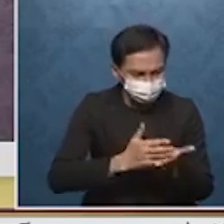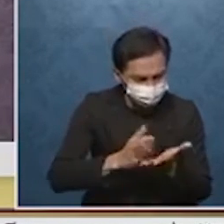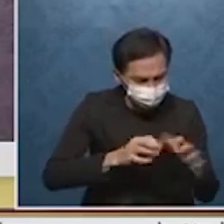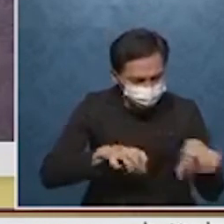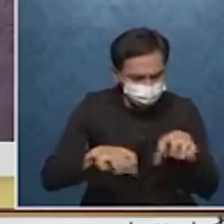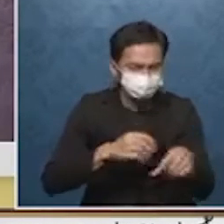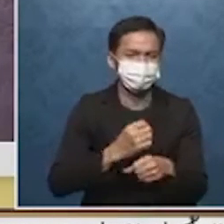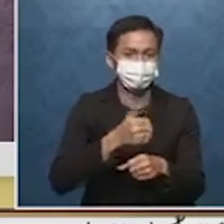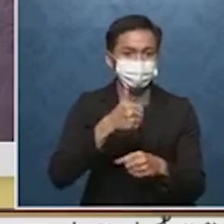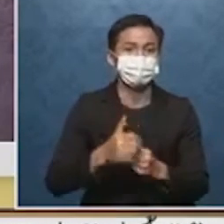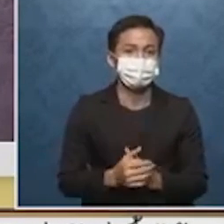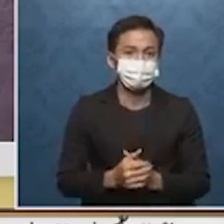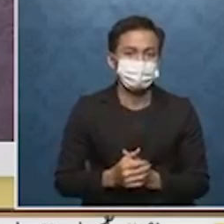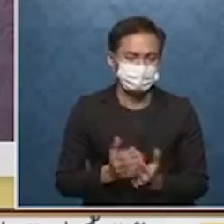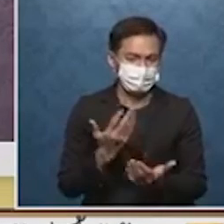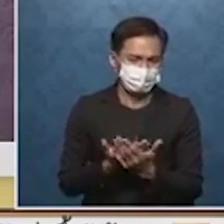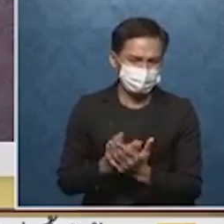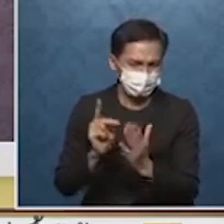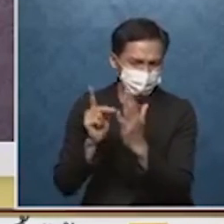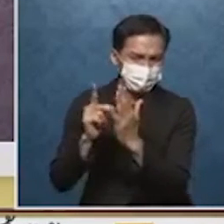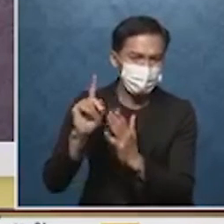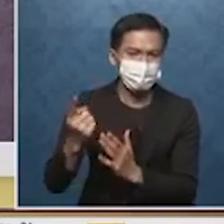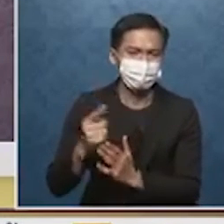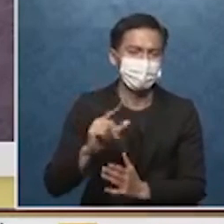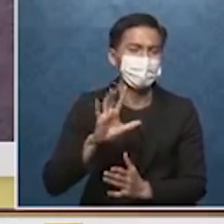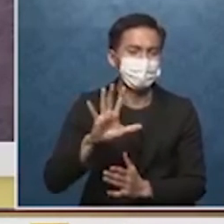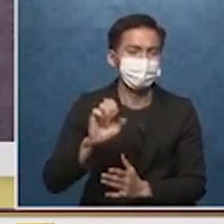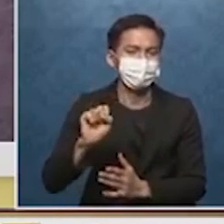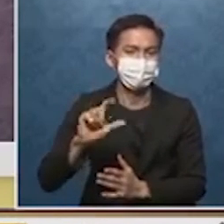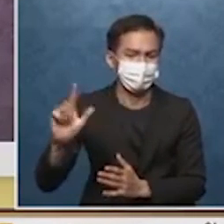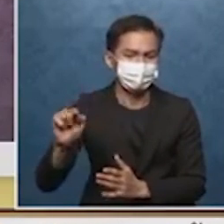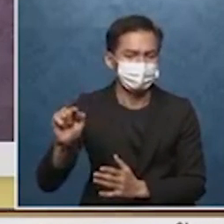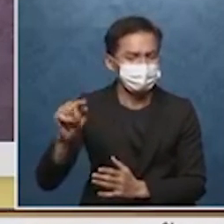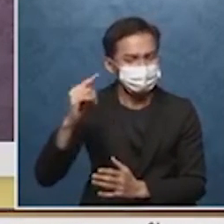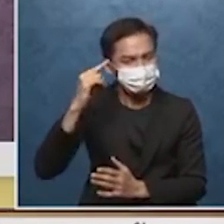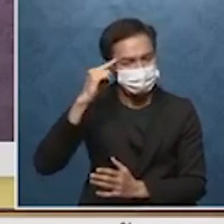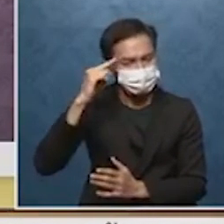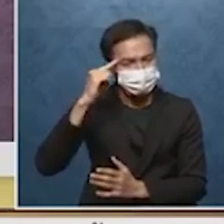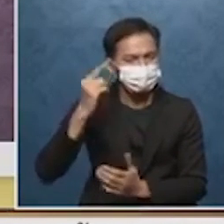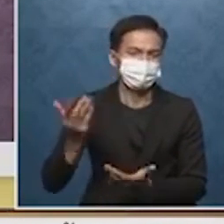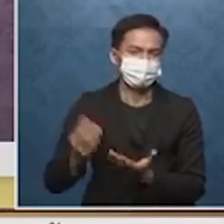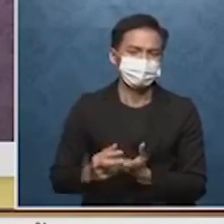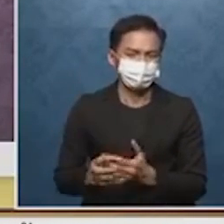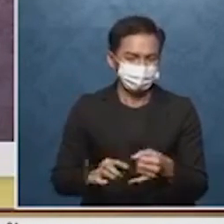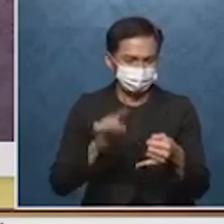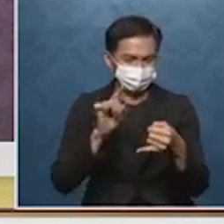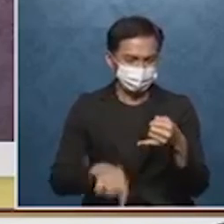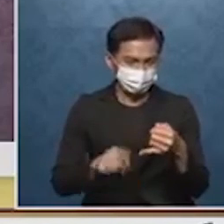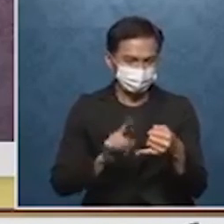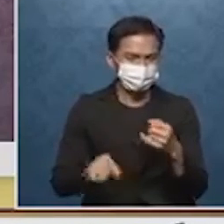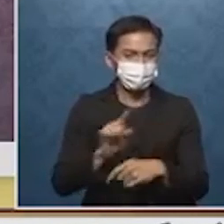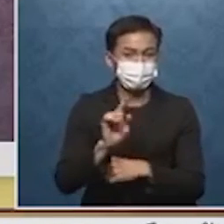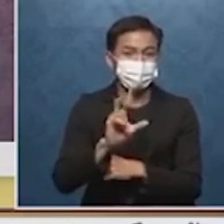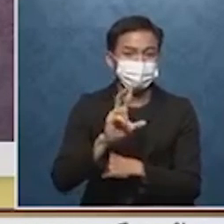เนี่ยไอ้ก้อนใหม่ท่าน 500,000 ล้านเนี่ยนะครับผมเชื่อว่าภายในสิ้นปีงบประมาณเนี้ย30กันยา